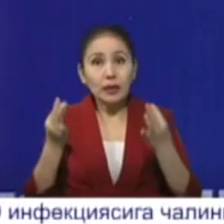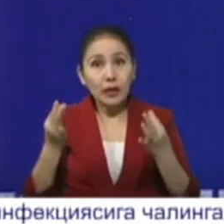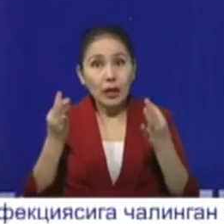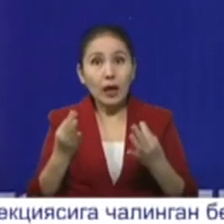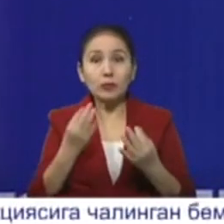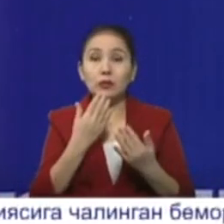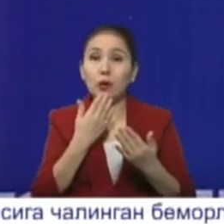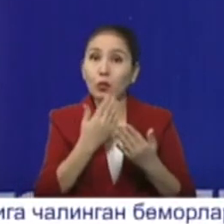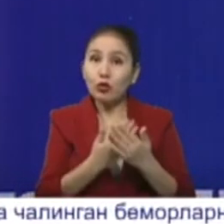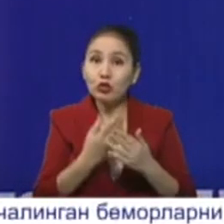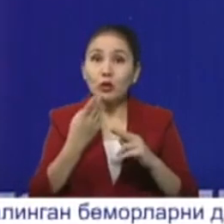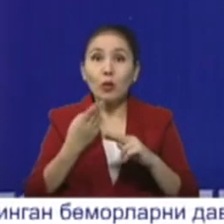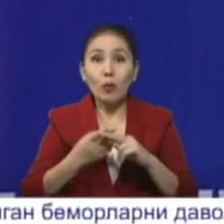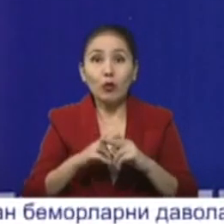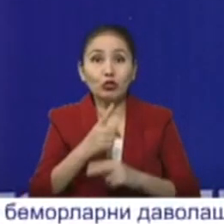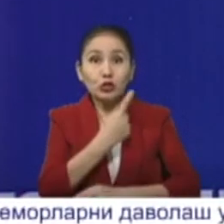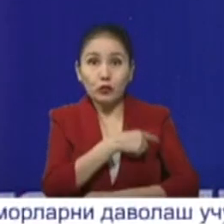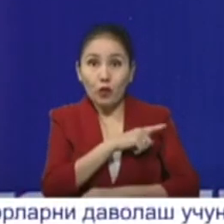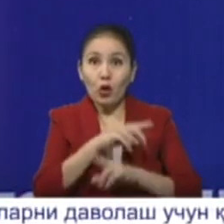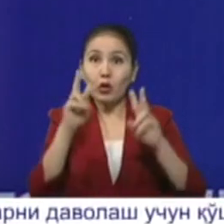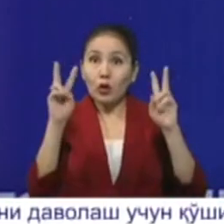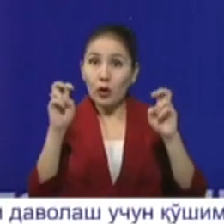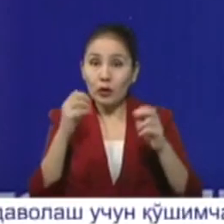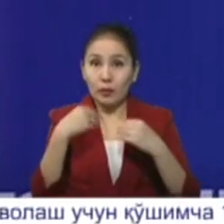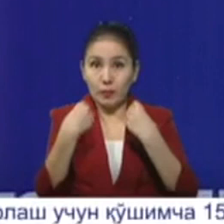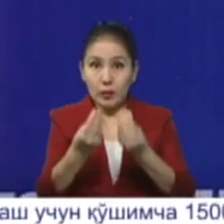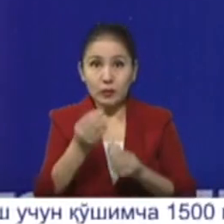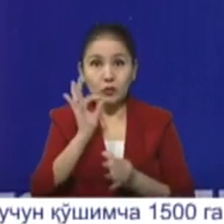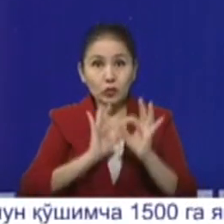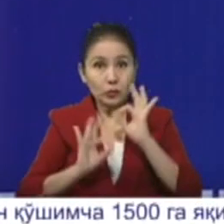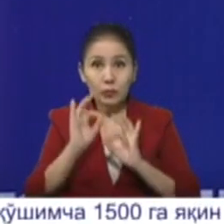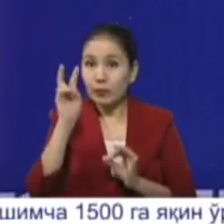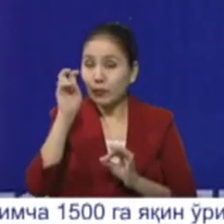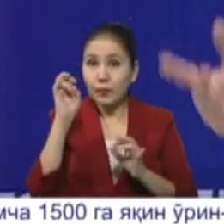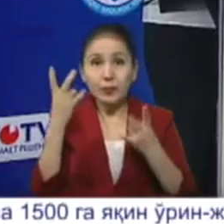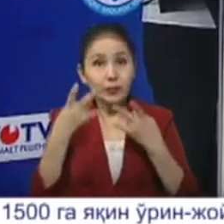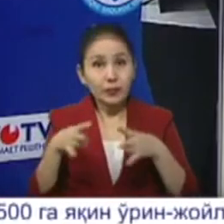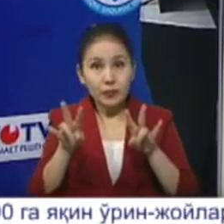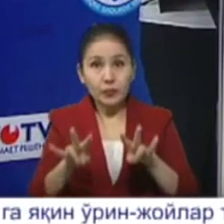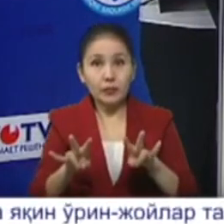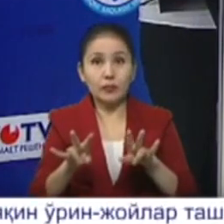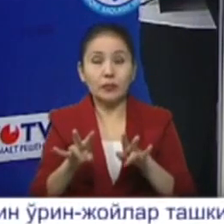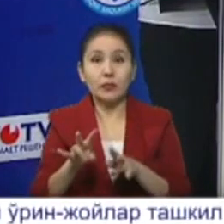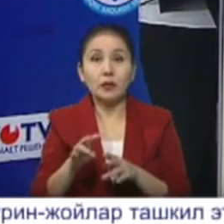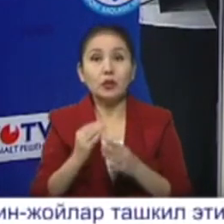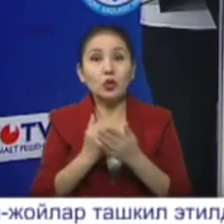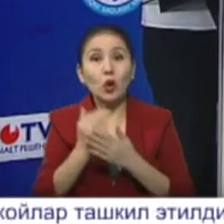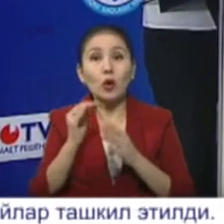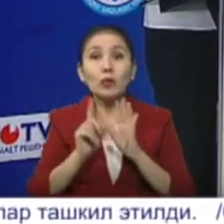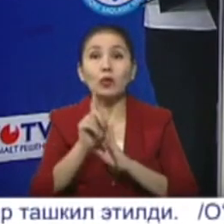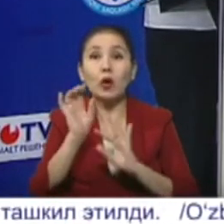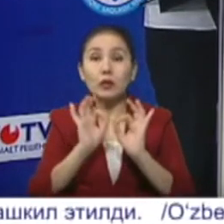qilishki, shifokor bergan dorilardan qo'rqish kerak emas. Chunki men yuqorida aytib o'tganimdek,